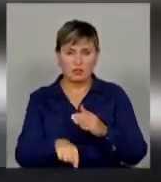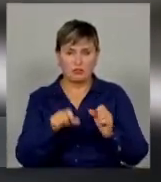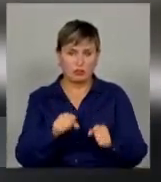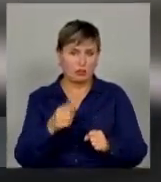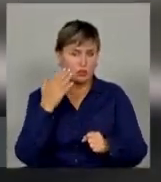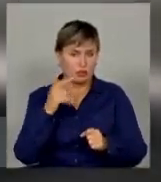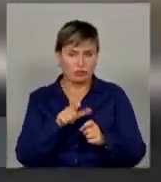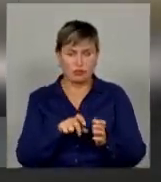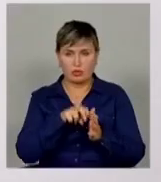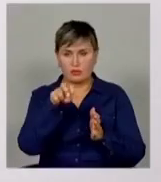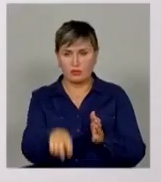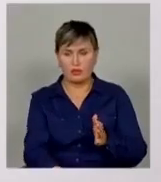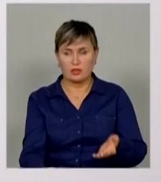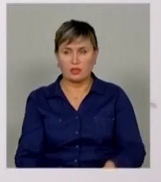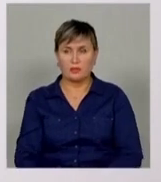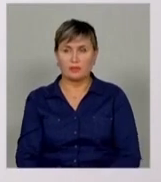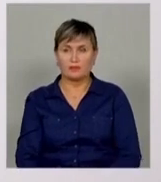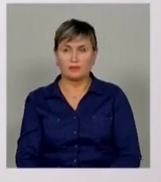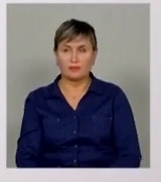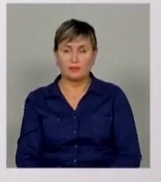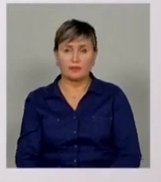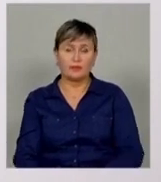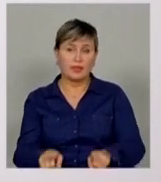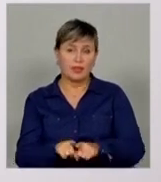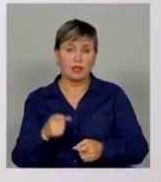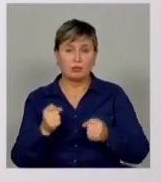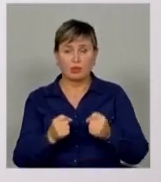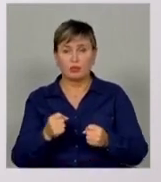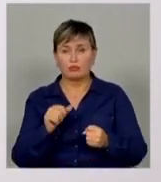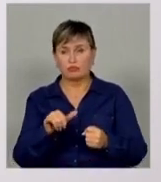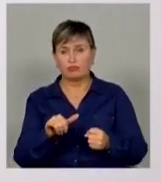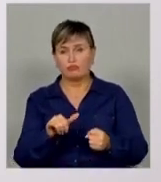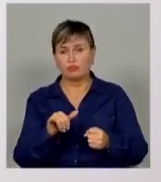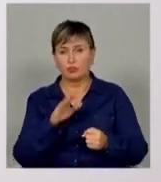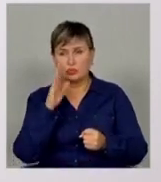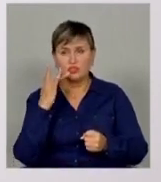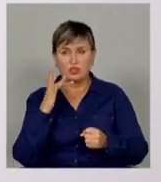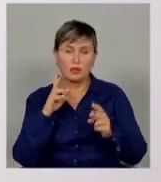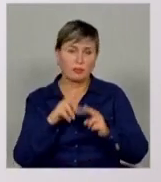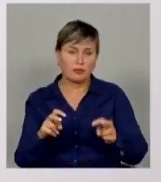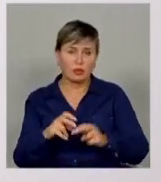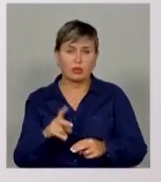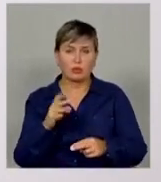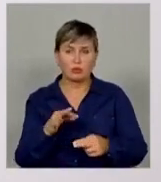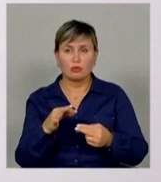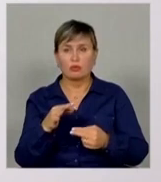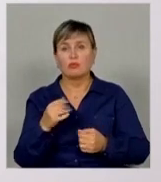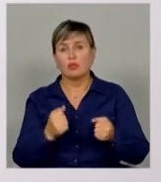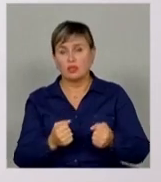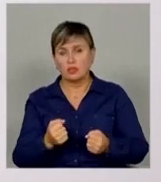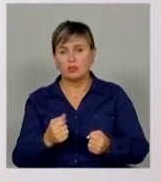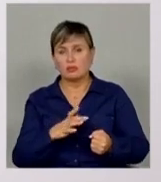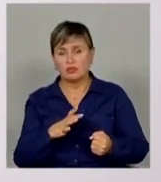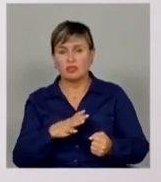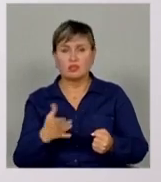легко провалиться человек. Такие технические неисправности утром обычно механики проверяют, но техника есть техника, на